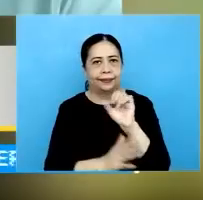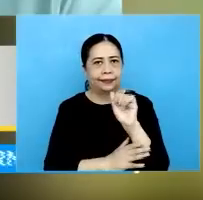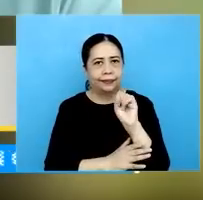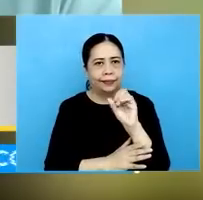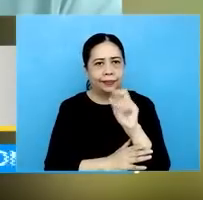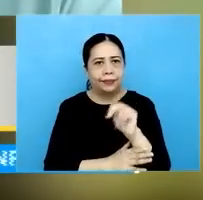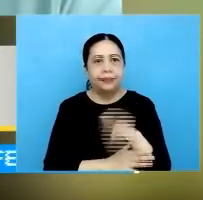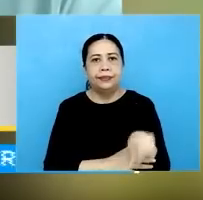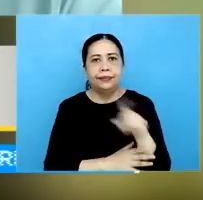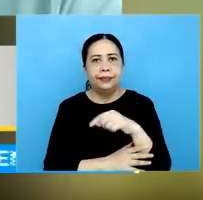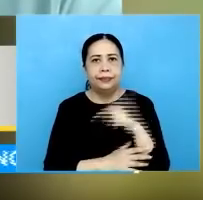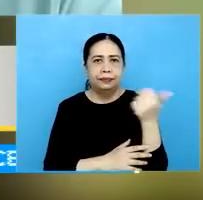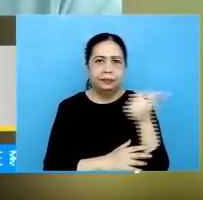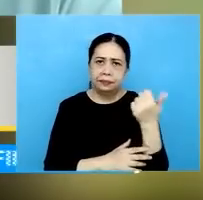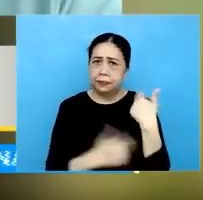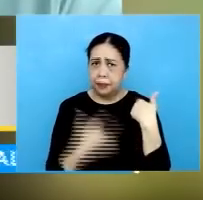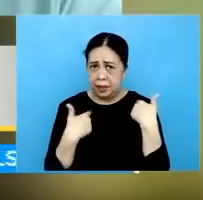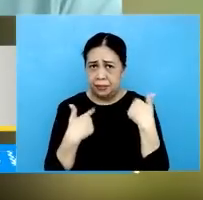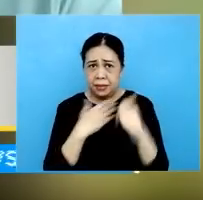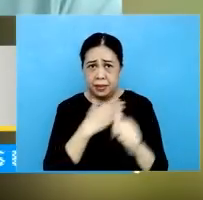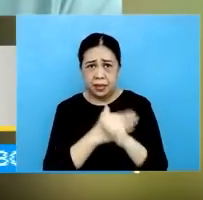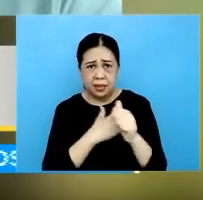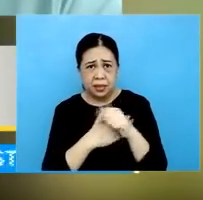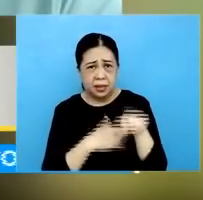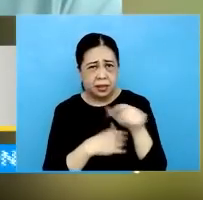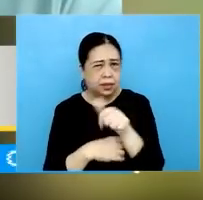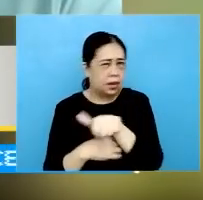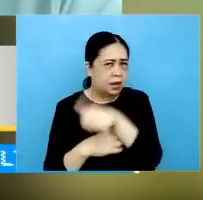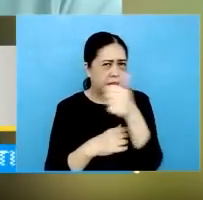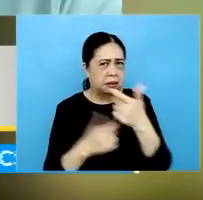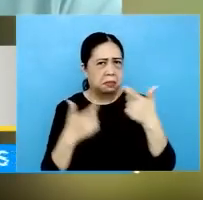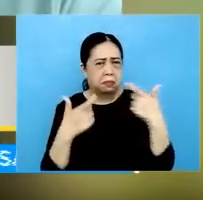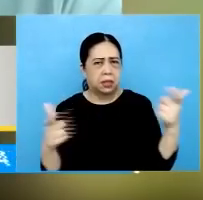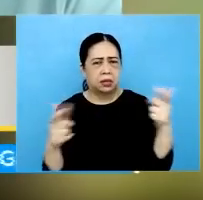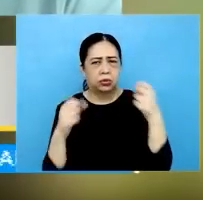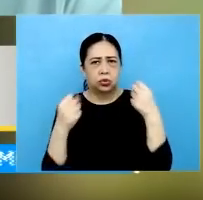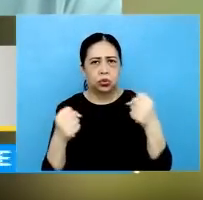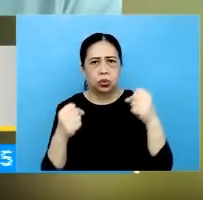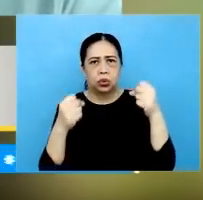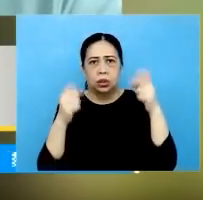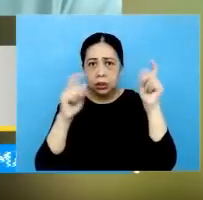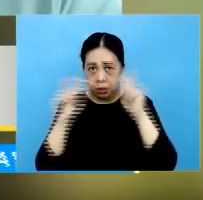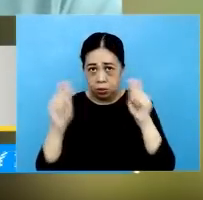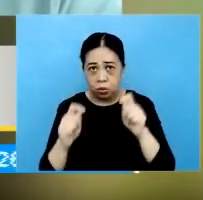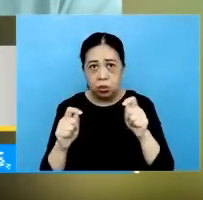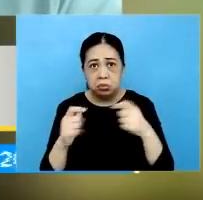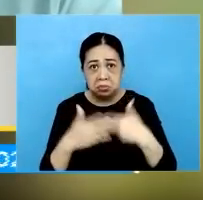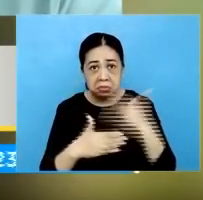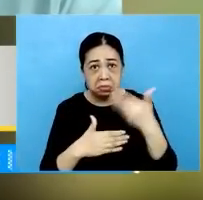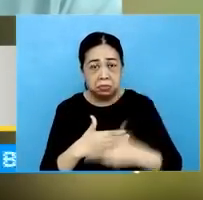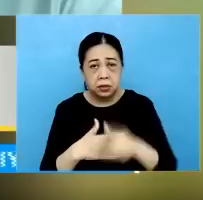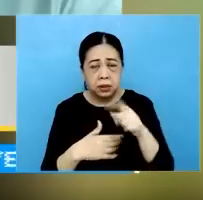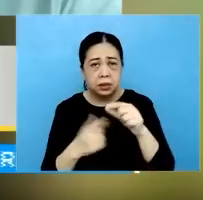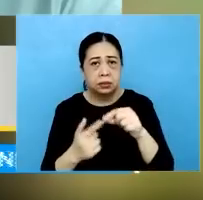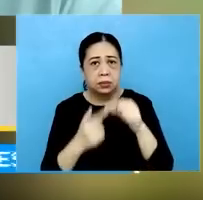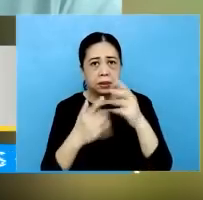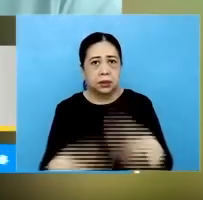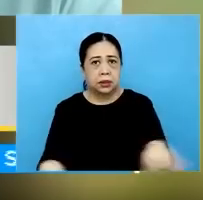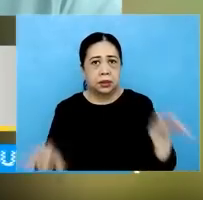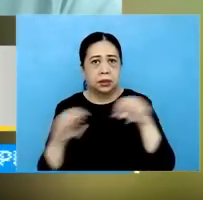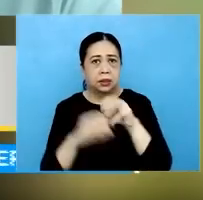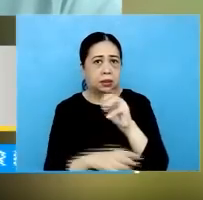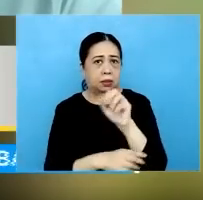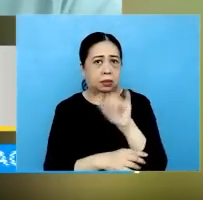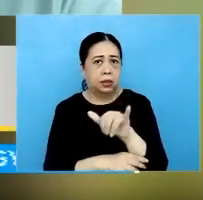Super Bagyong Mawar, may mga nagbabadya pa bang ibang malalakas na bagyo na dapat nating bantayan, particular sa pagtatapos ng Mayo hanggang